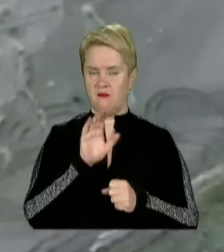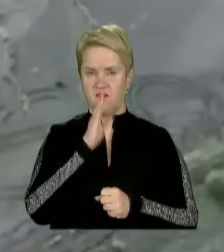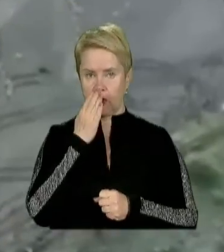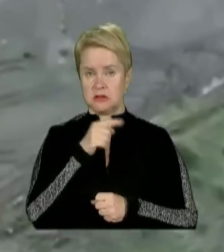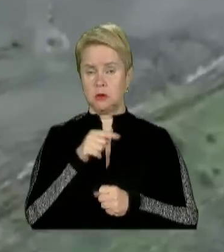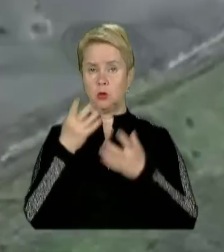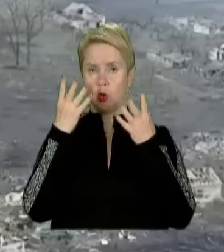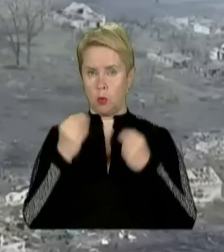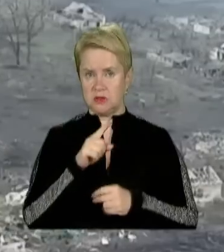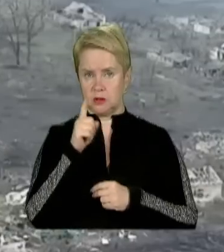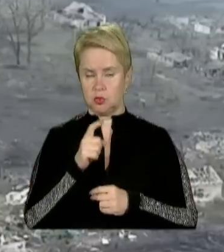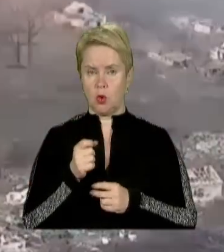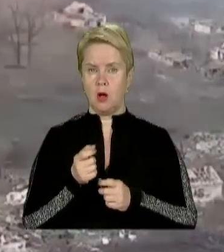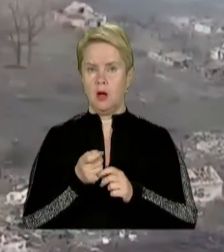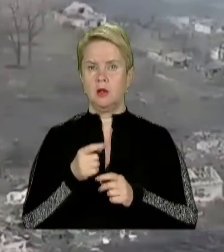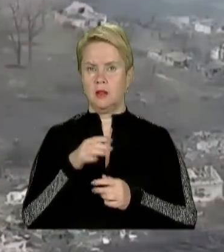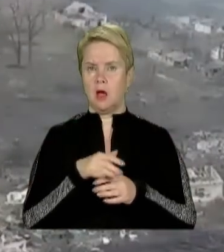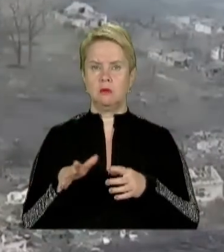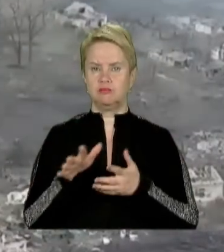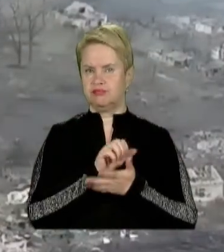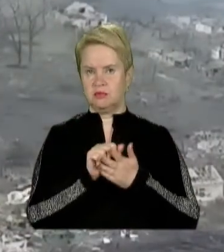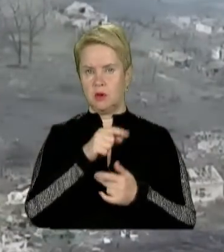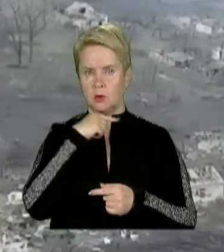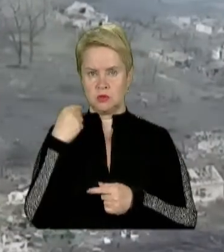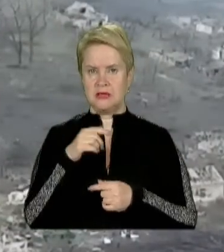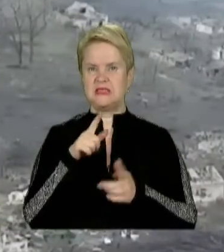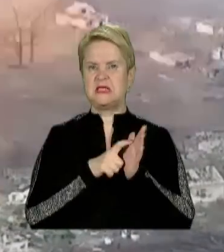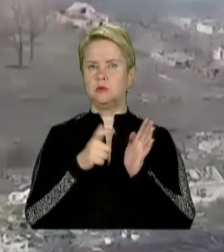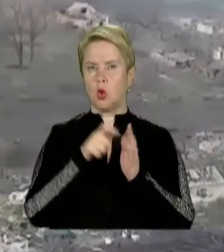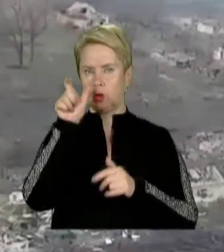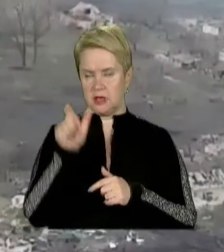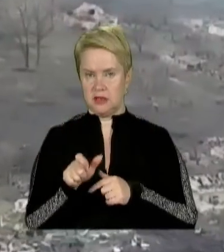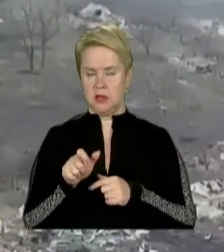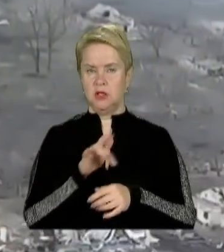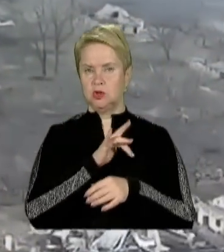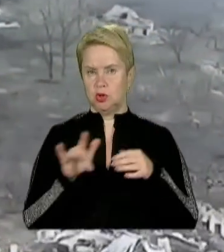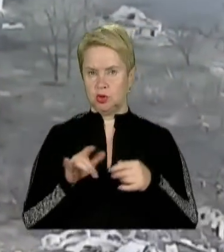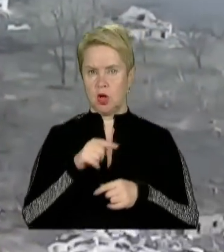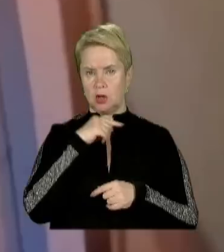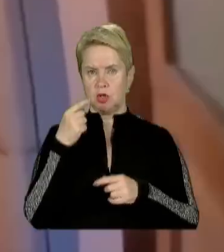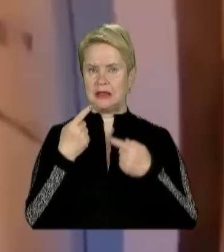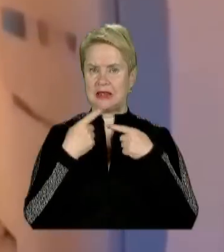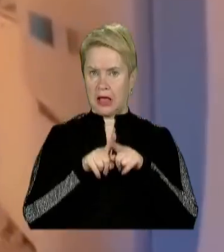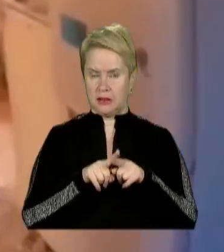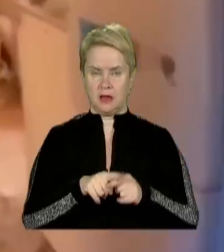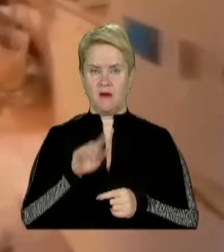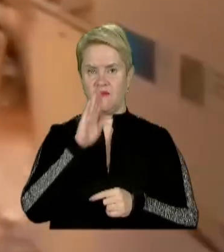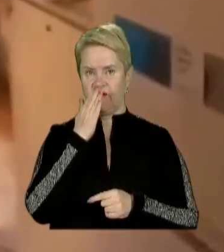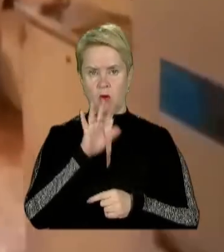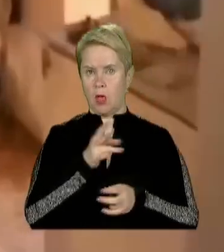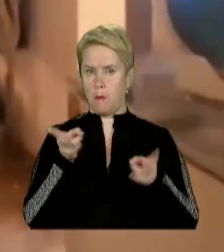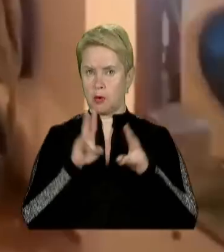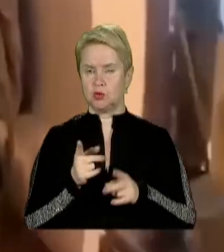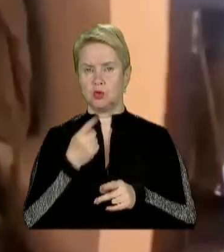За минулу добу ЗСУ переробили на добриво понад 700 терористів. Знищили чимало рашистської техніки. Ворог не